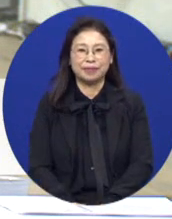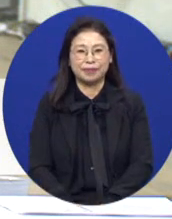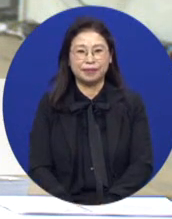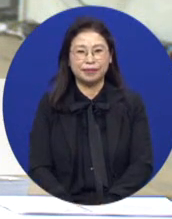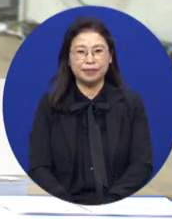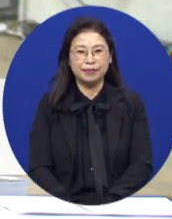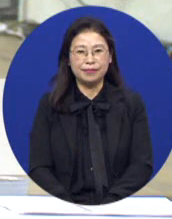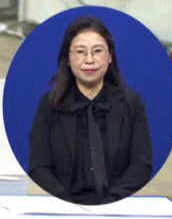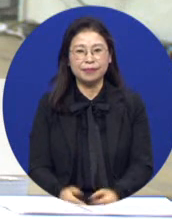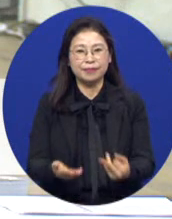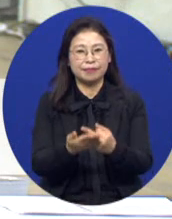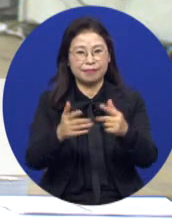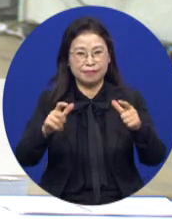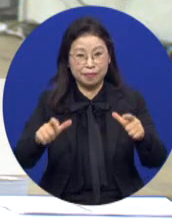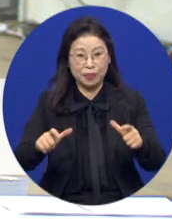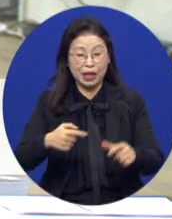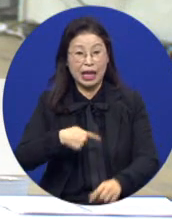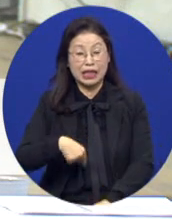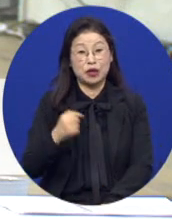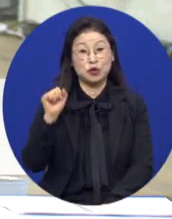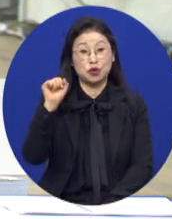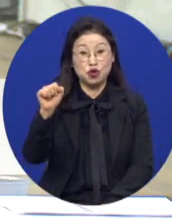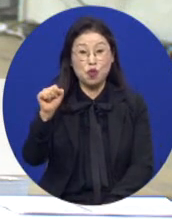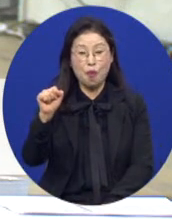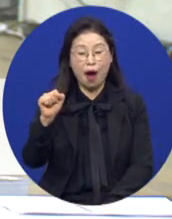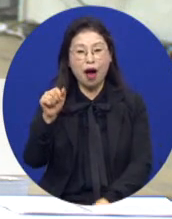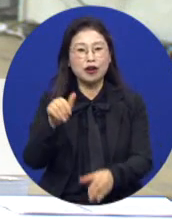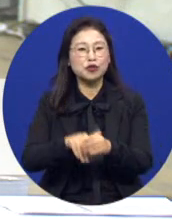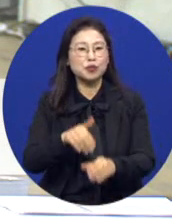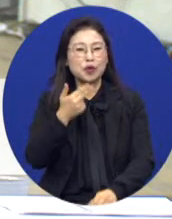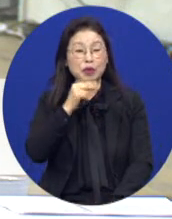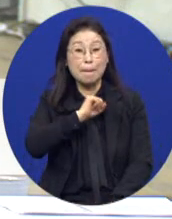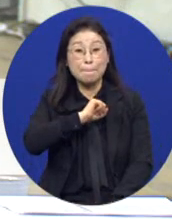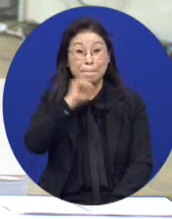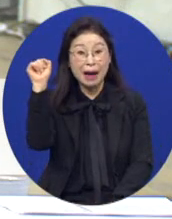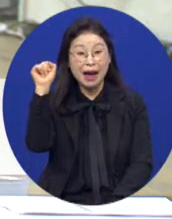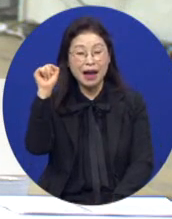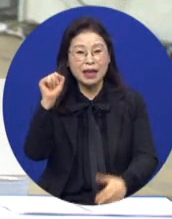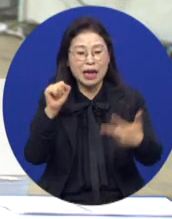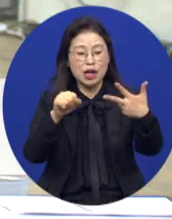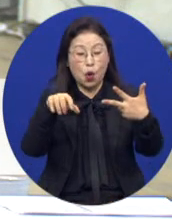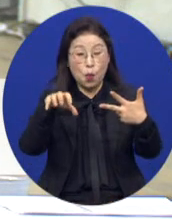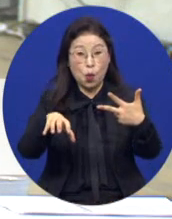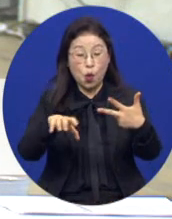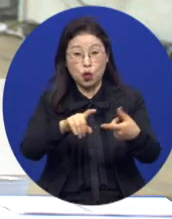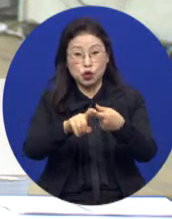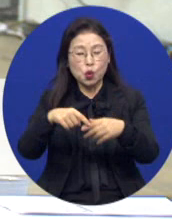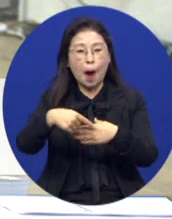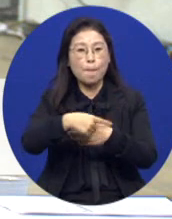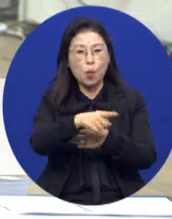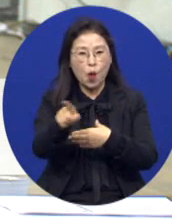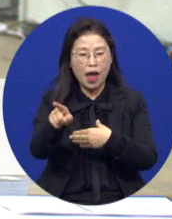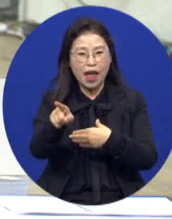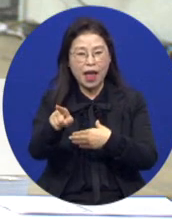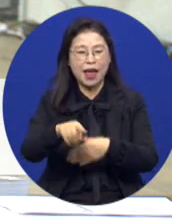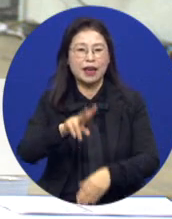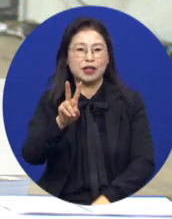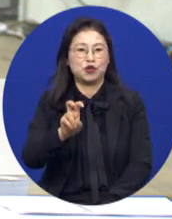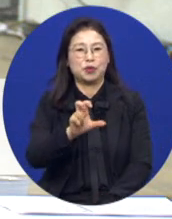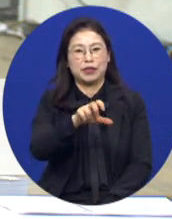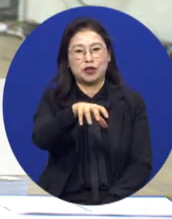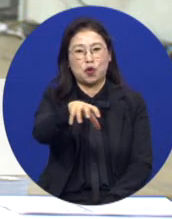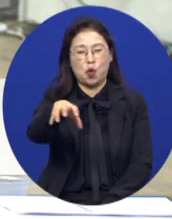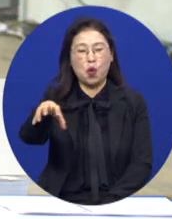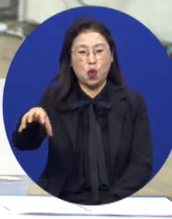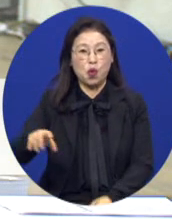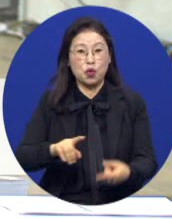다가왔습니다. 제주에서는 단독 출마로 무투표 당선이 확정된 7개 조합을 제외한